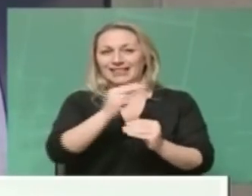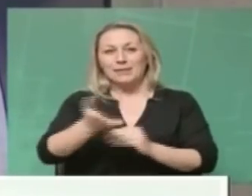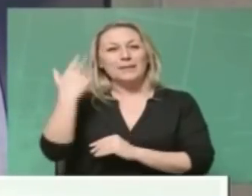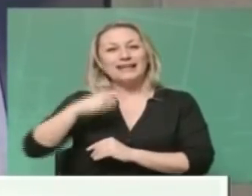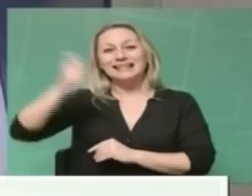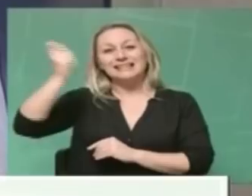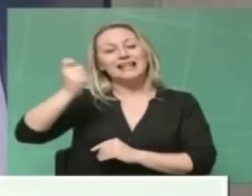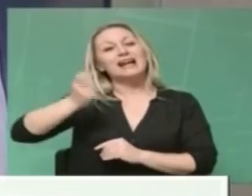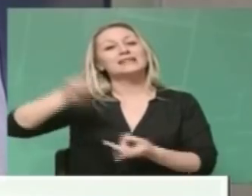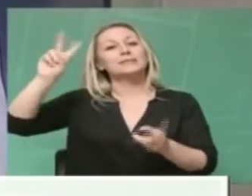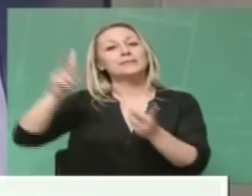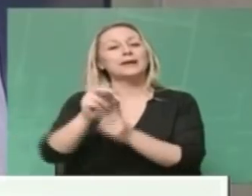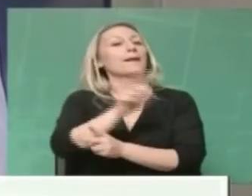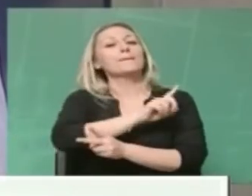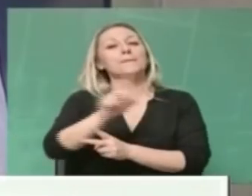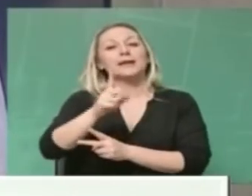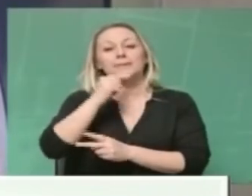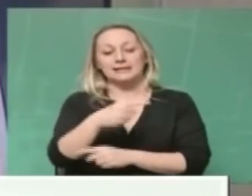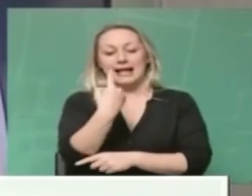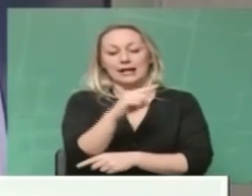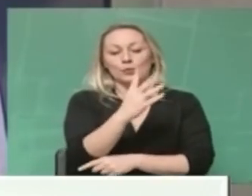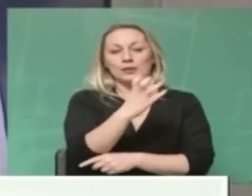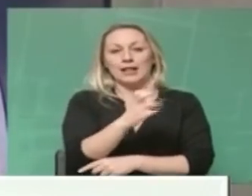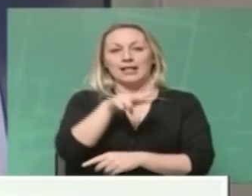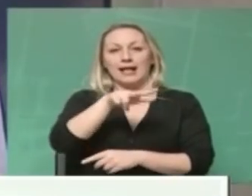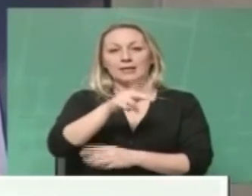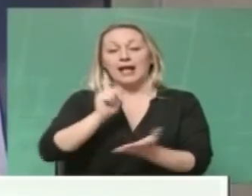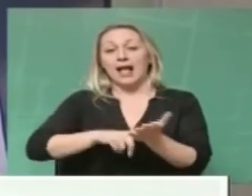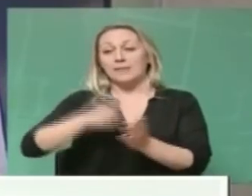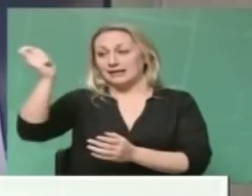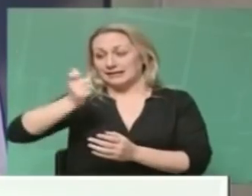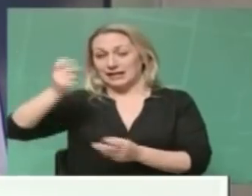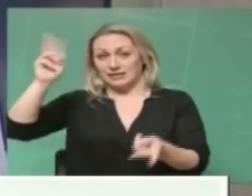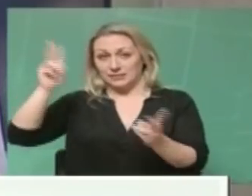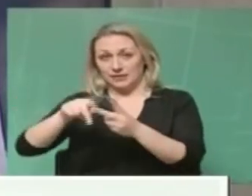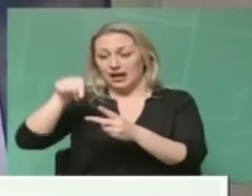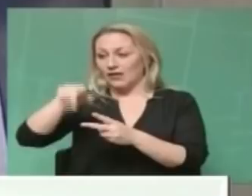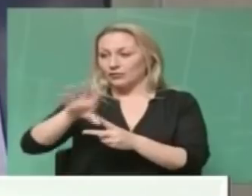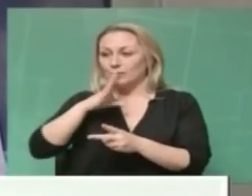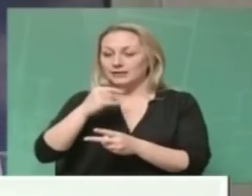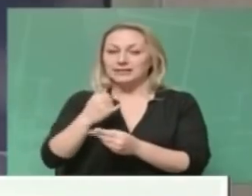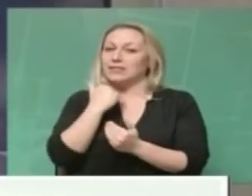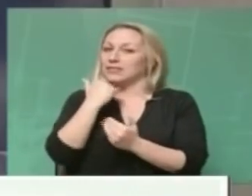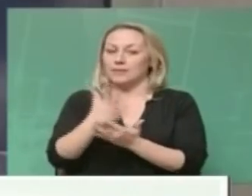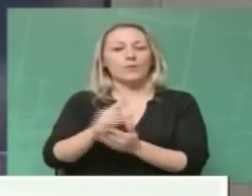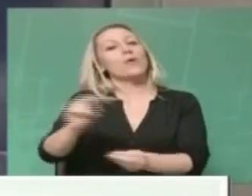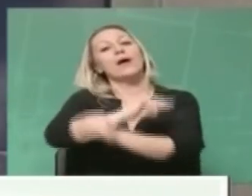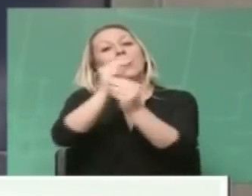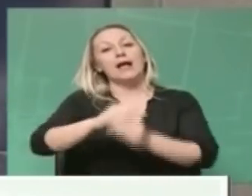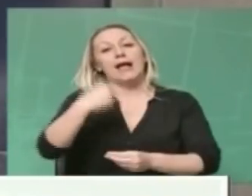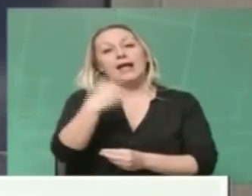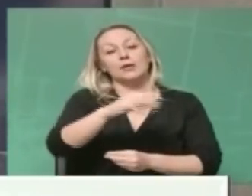παλαιών συντάξεων. Έτσι, τα 140 εκατομμύρια τα οποία τέλος πάντων αξιοποιήθηκαν για αυτό. Άρα δεν είναι